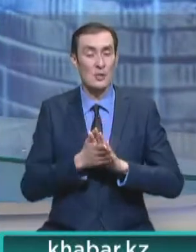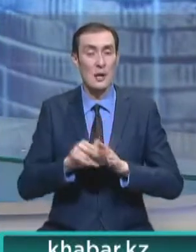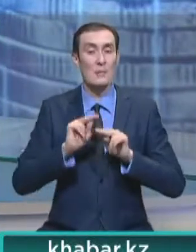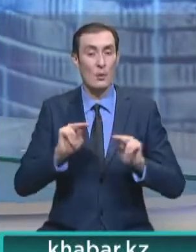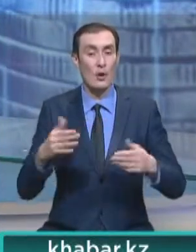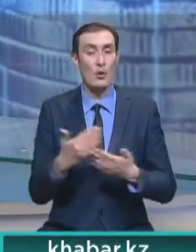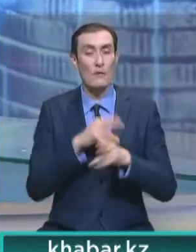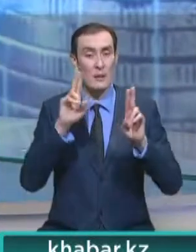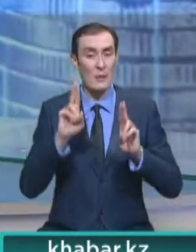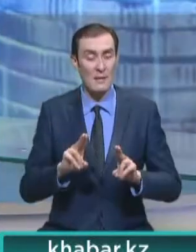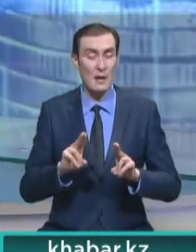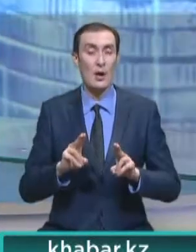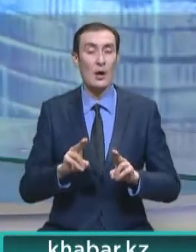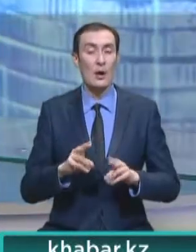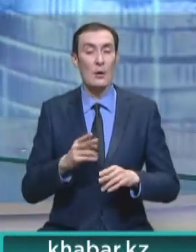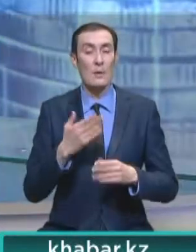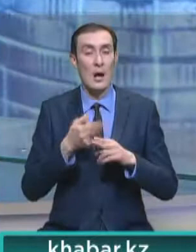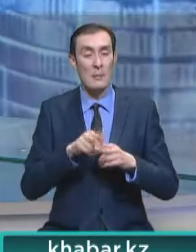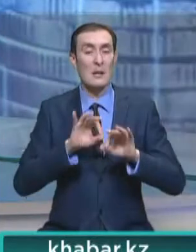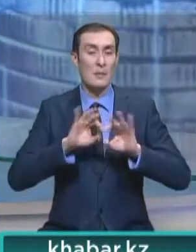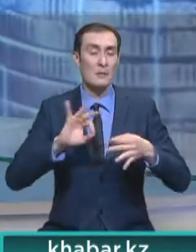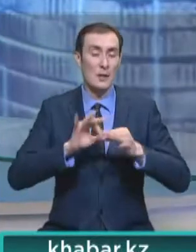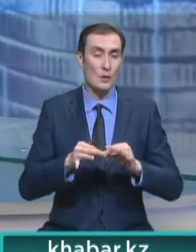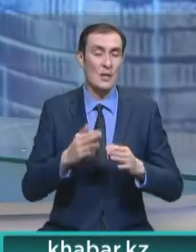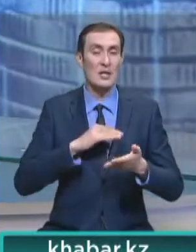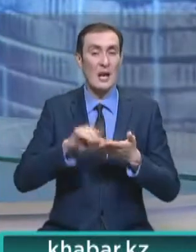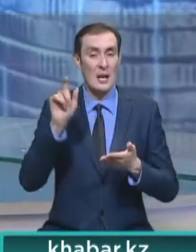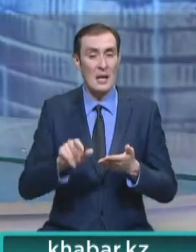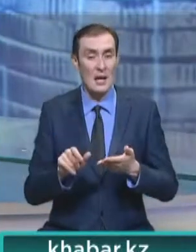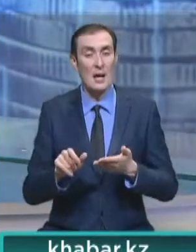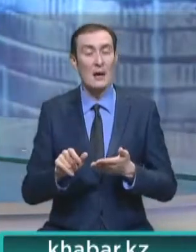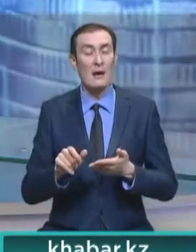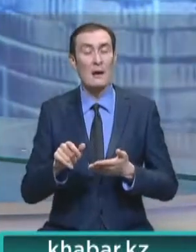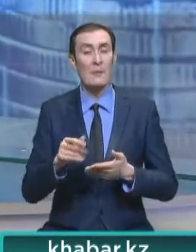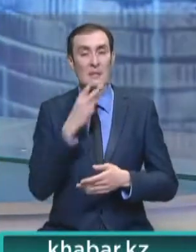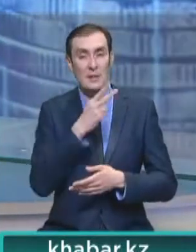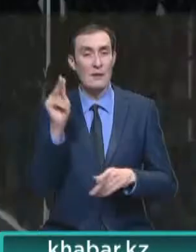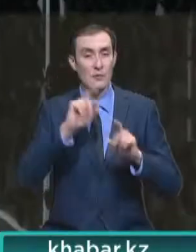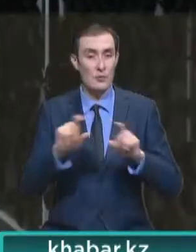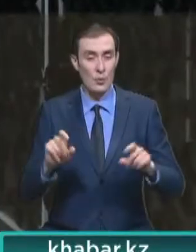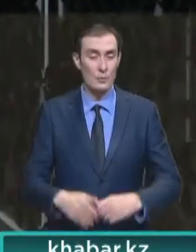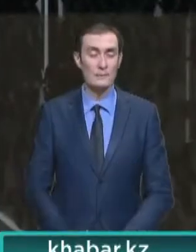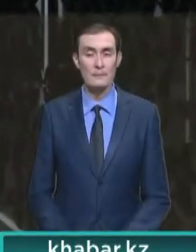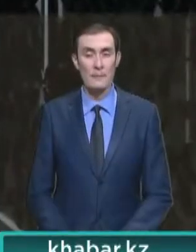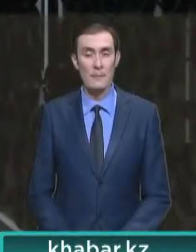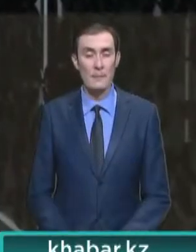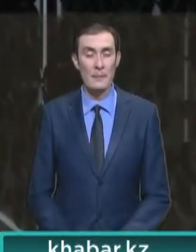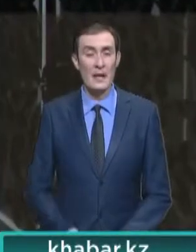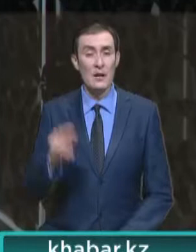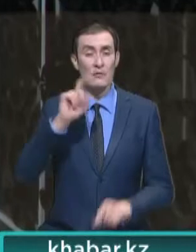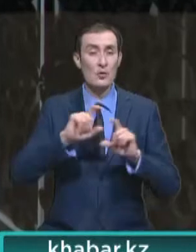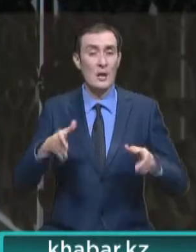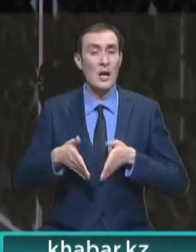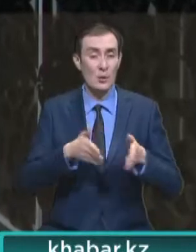нововведение в действие увидим вы числа вид логин наш коллега на время вернулся в школу в школьных коридорах